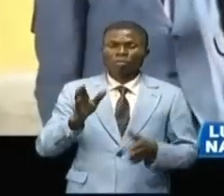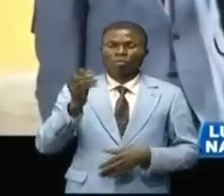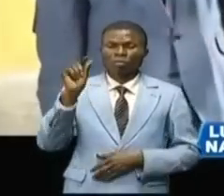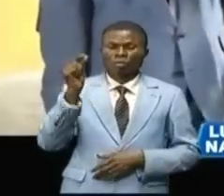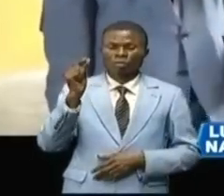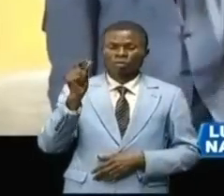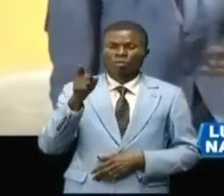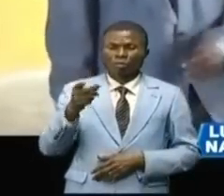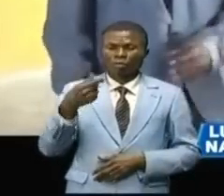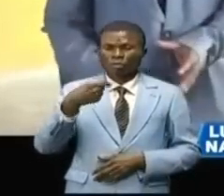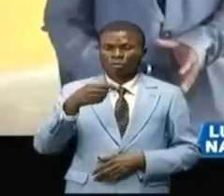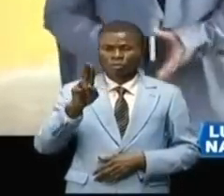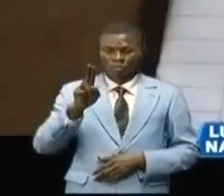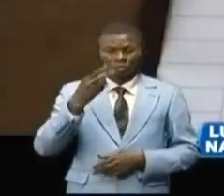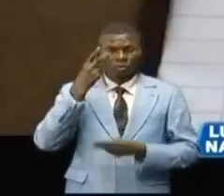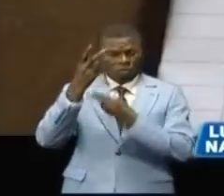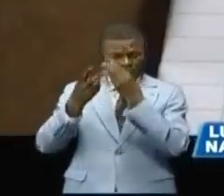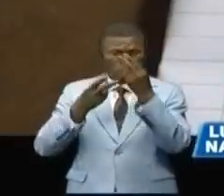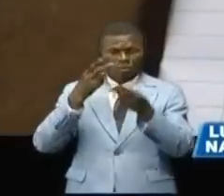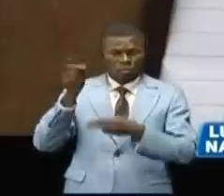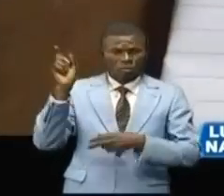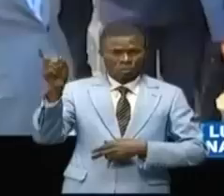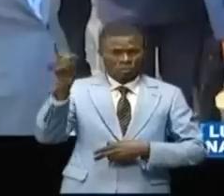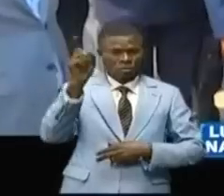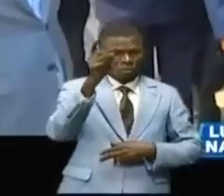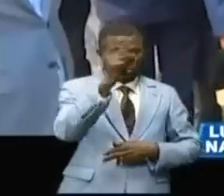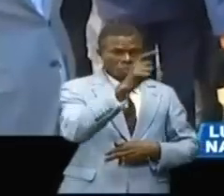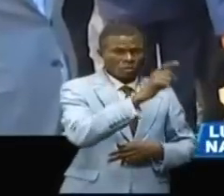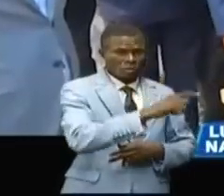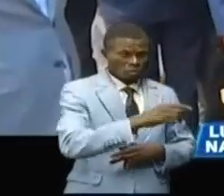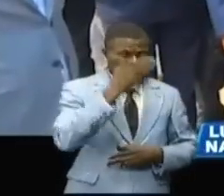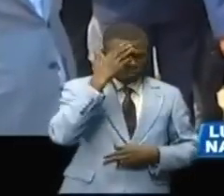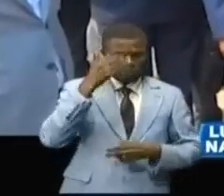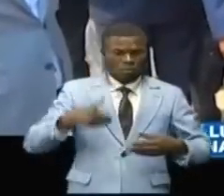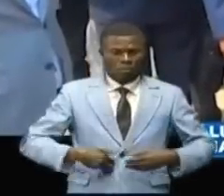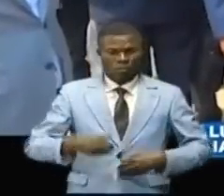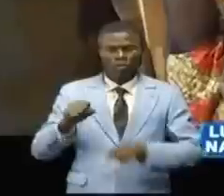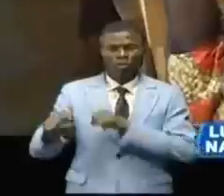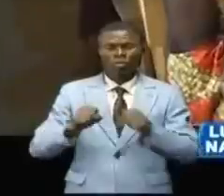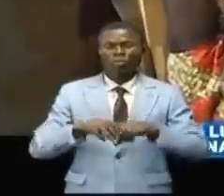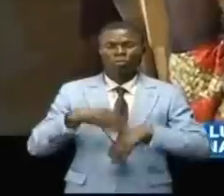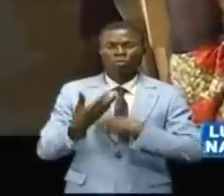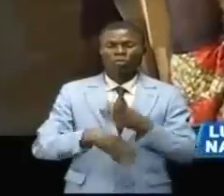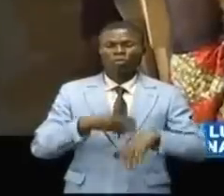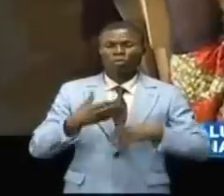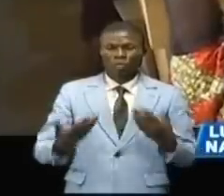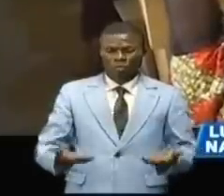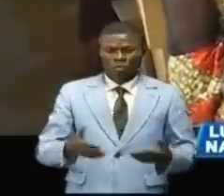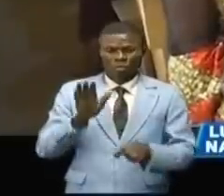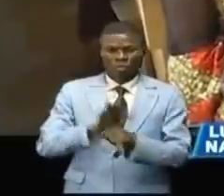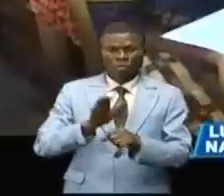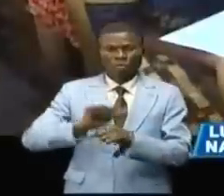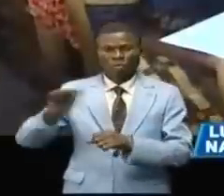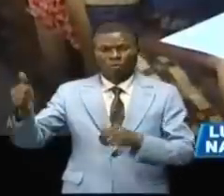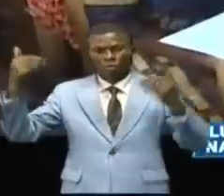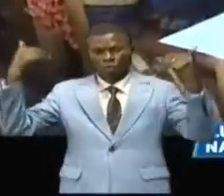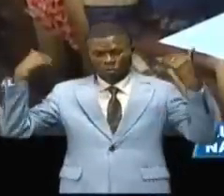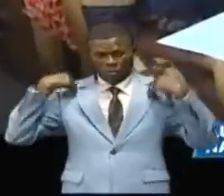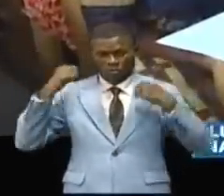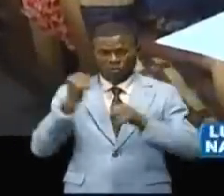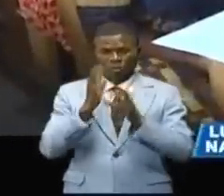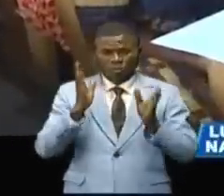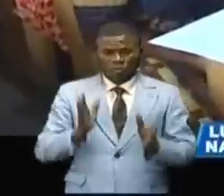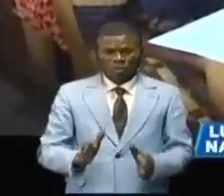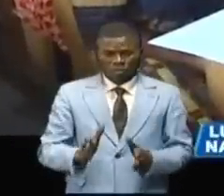Mutombo qui a fait la ronde en compagnie du secrétaire général Jean-Marie Mangombe et plusieurs autres cadres agents pour